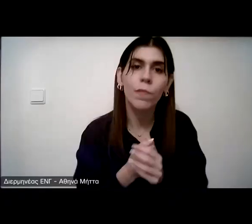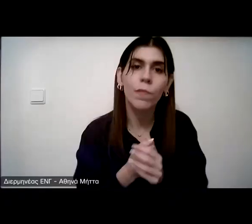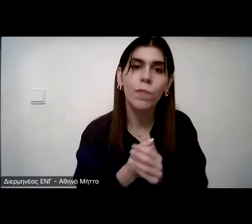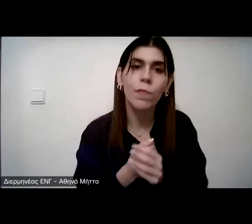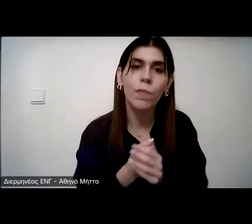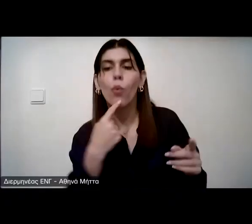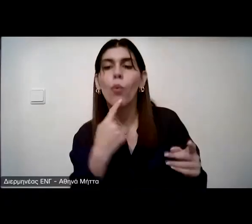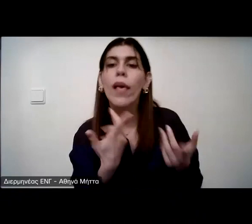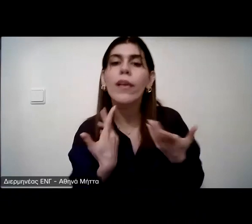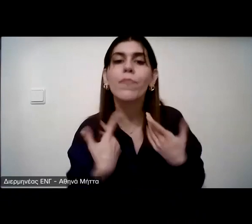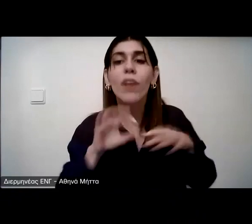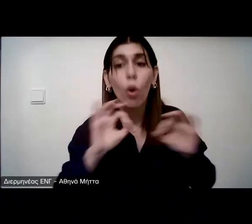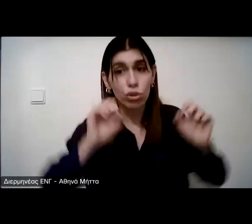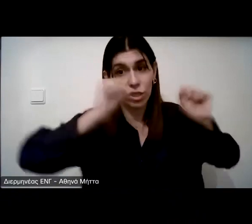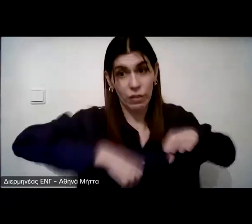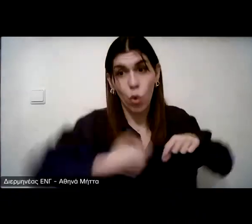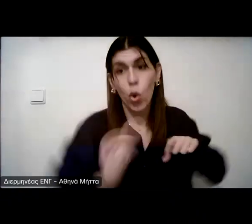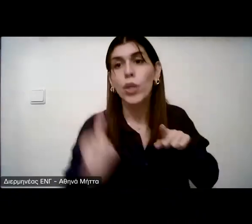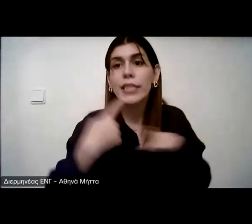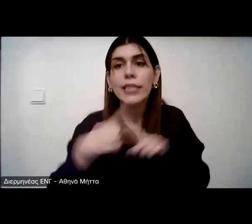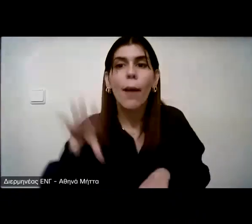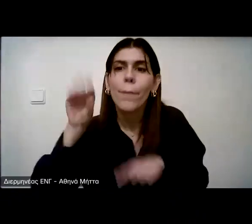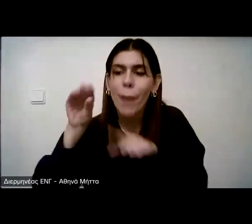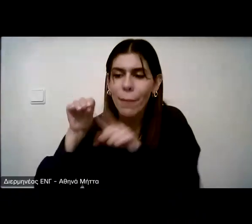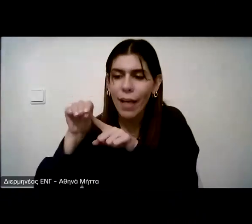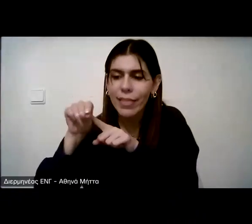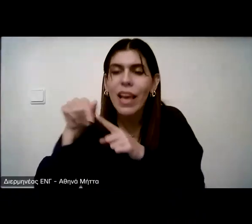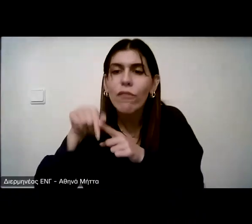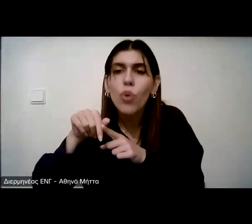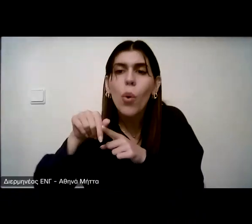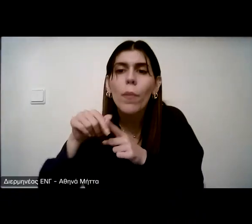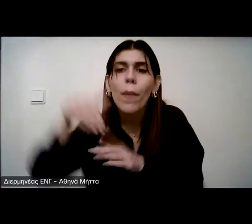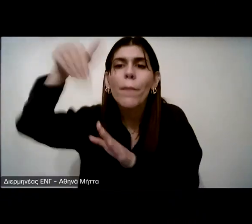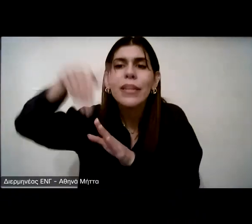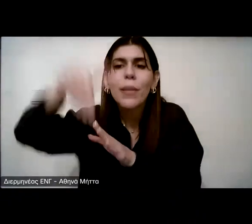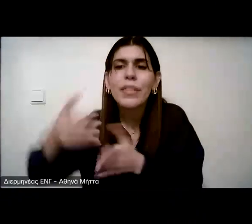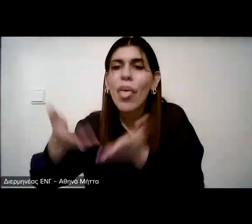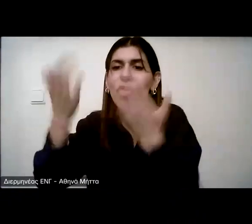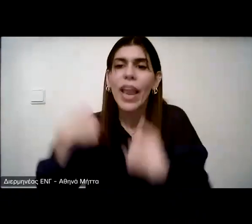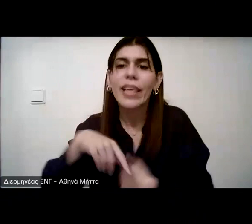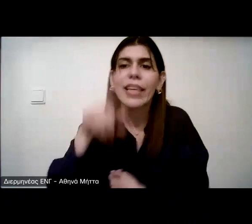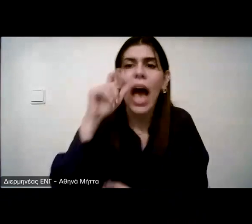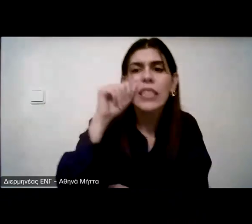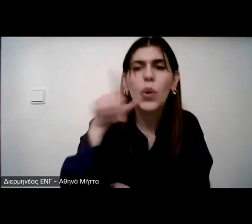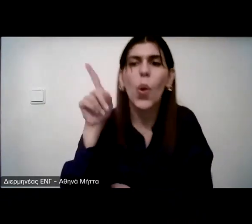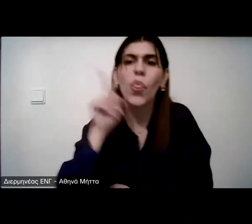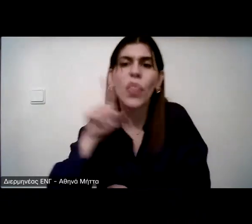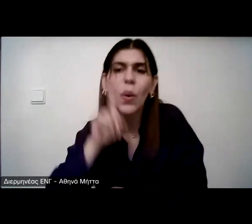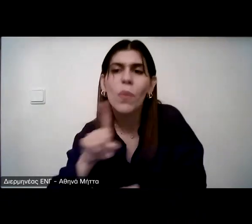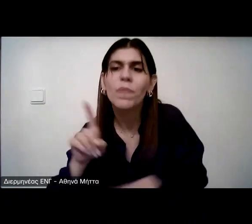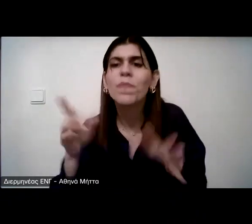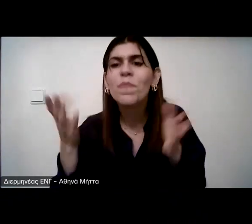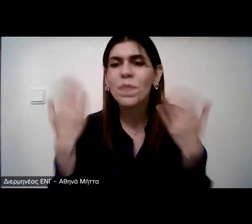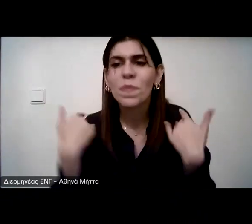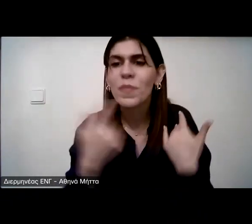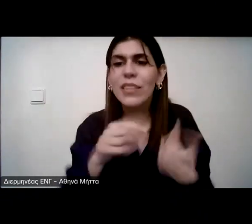εκφράσει το αρσενικό, το θηλυκό, τη μορφολογία. Αν δείτε, όταν πάμε να γράψουμε και να βάλουμε το παπάκι, δεν